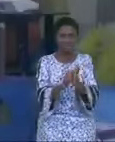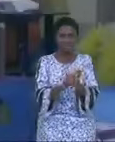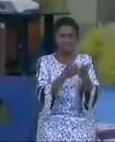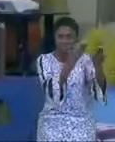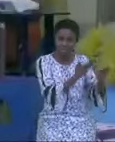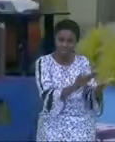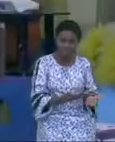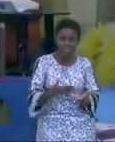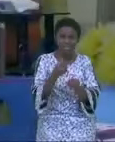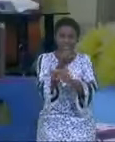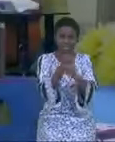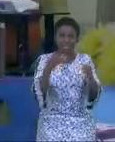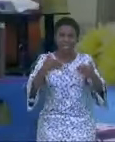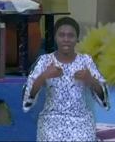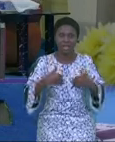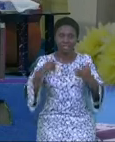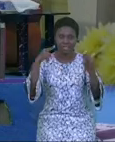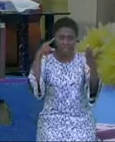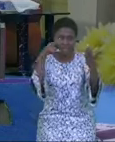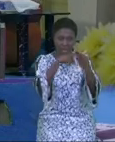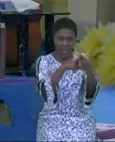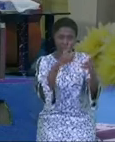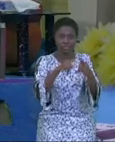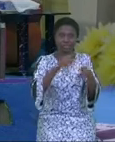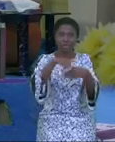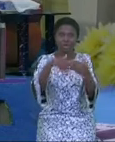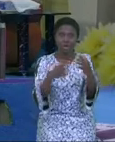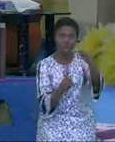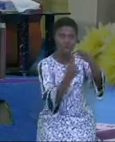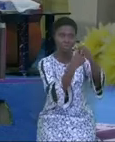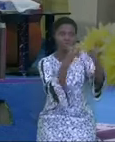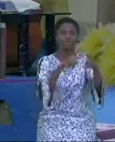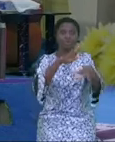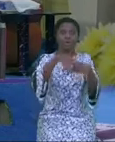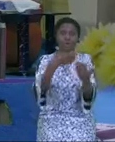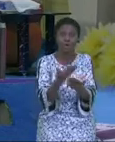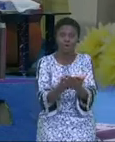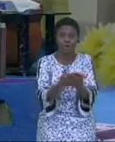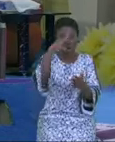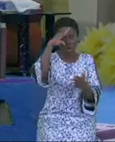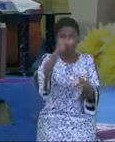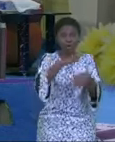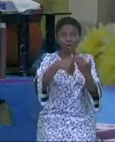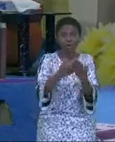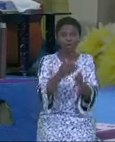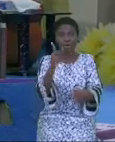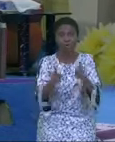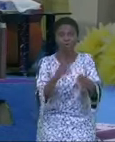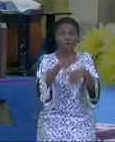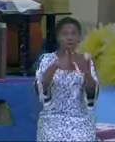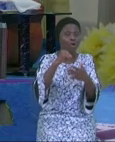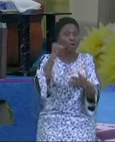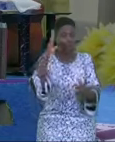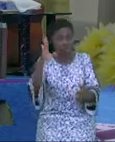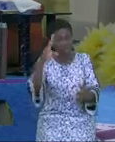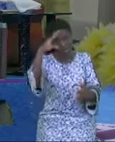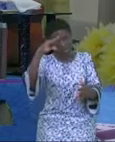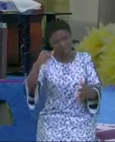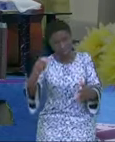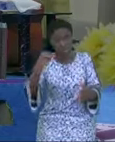qui apporte le salut a été manifesté pour tous les hommes tous les hommes tout le monde toutes les femmes toutes les garçons